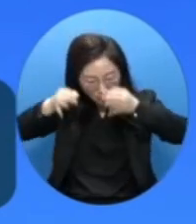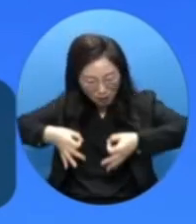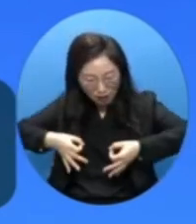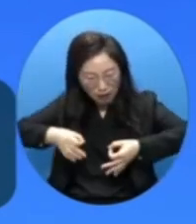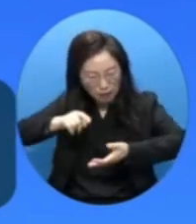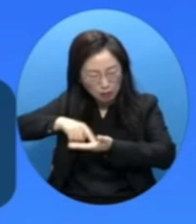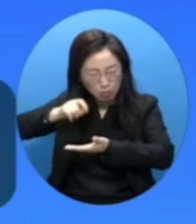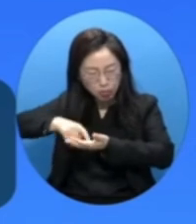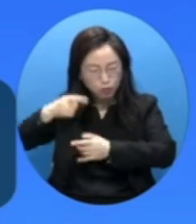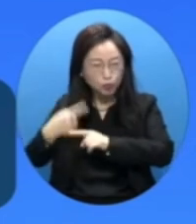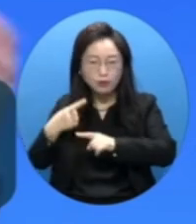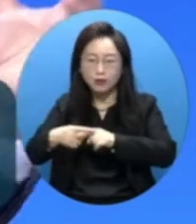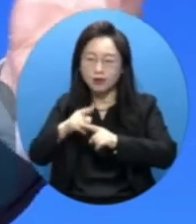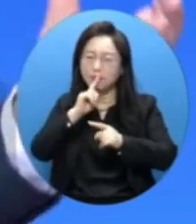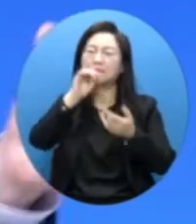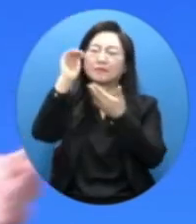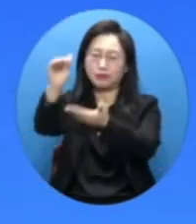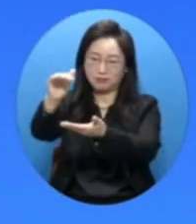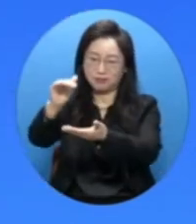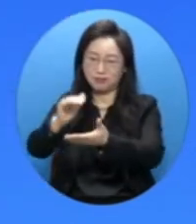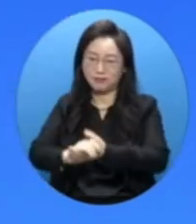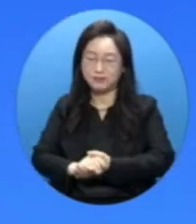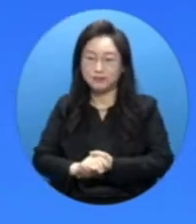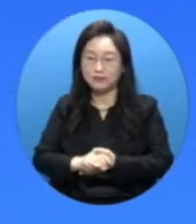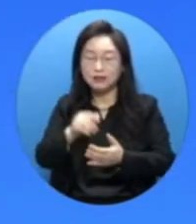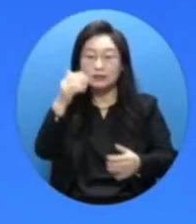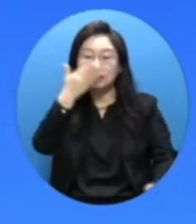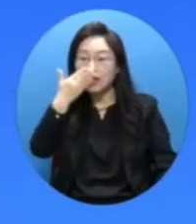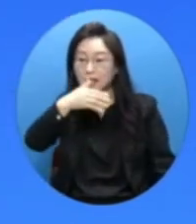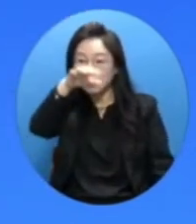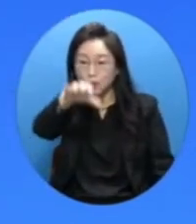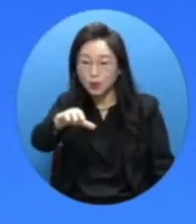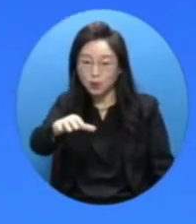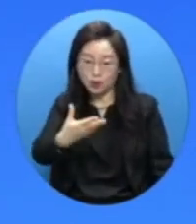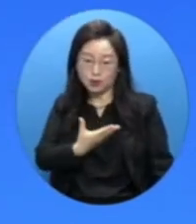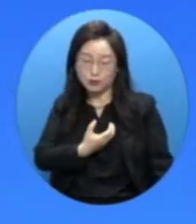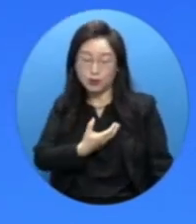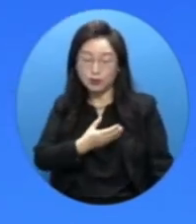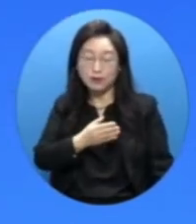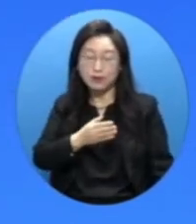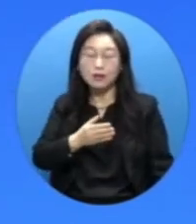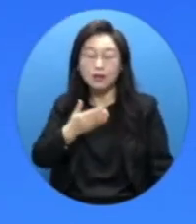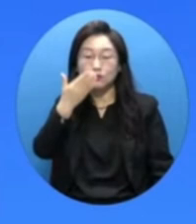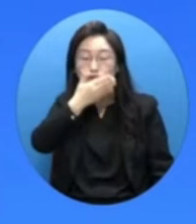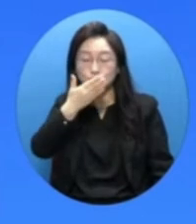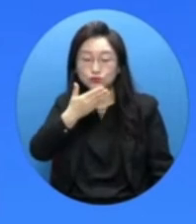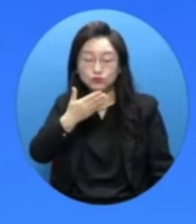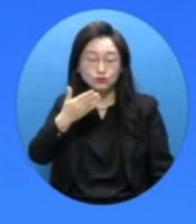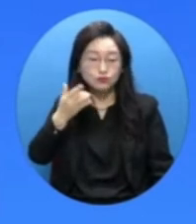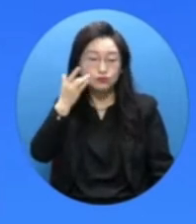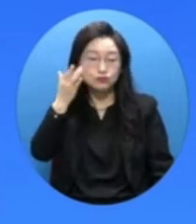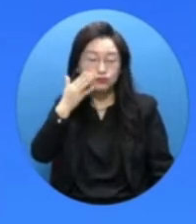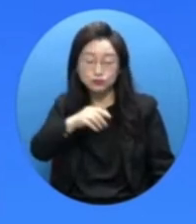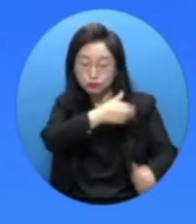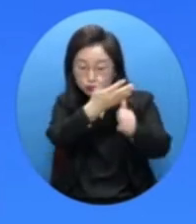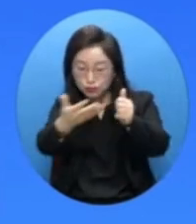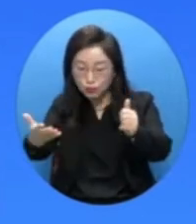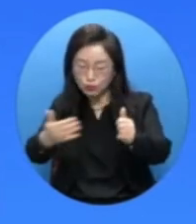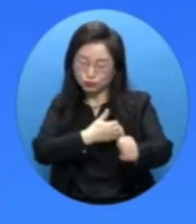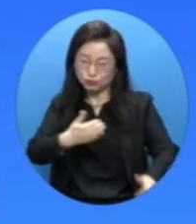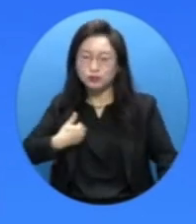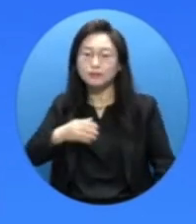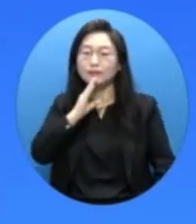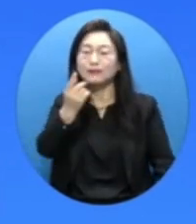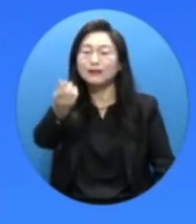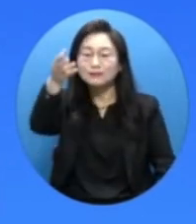했습니다 그들은 가나안 땅에 조카 꼬리는 땅인 것을 알았지만 그것을 바라볼 때